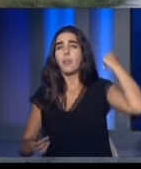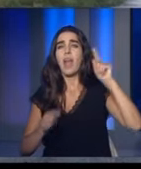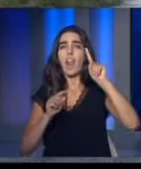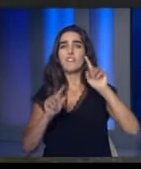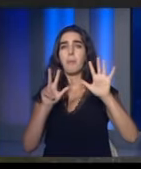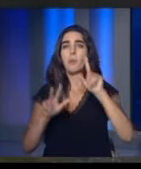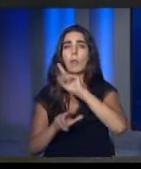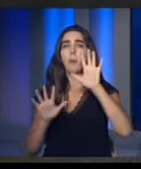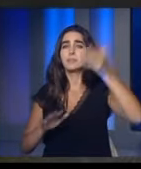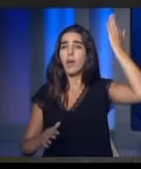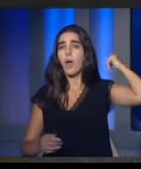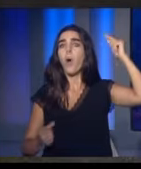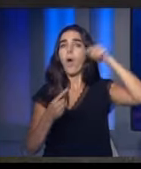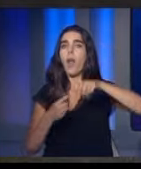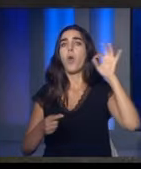تعود إلى عام